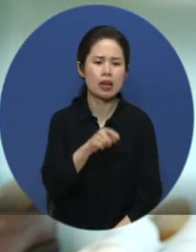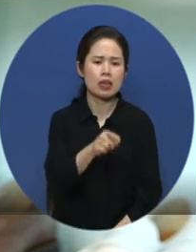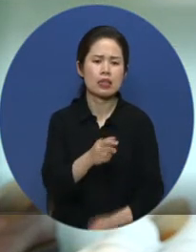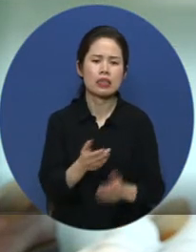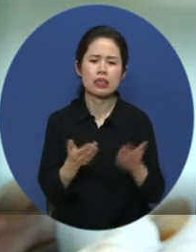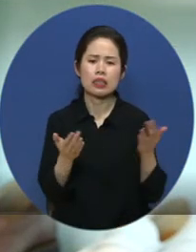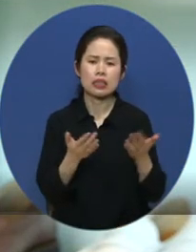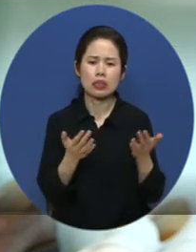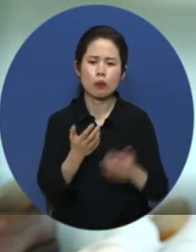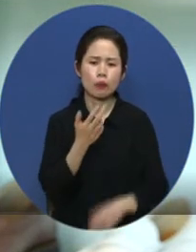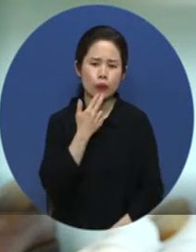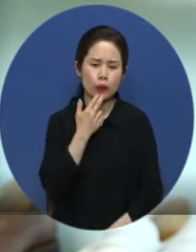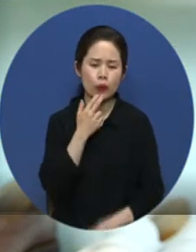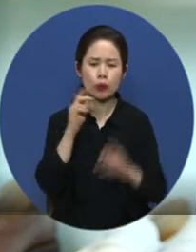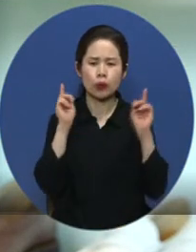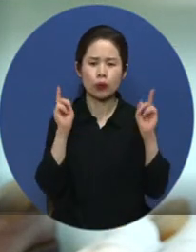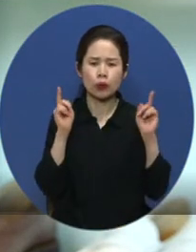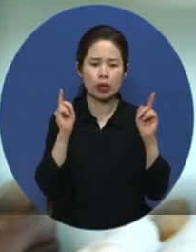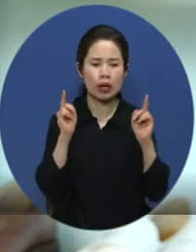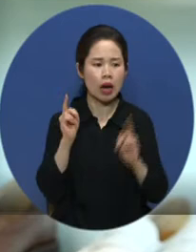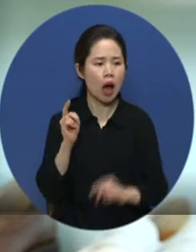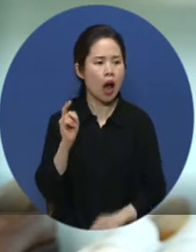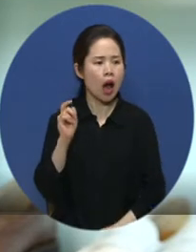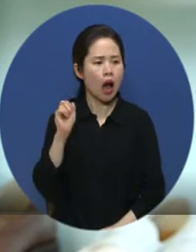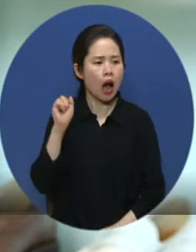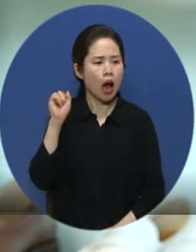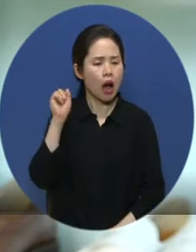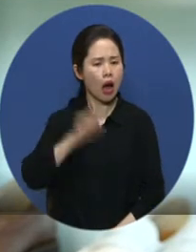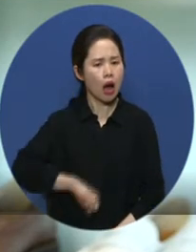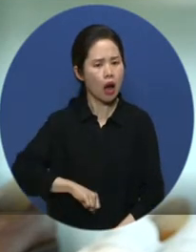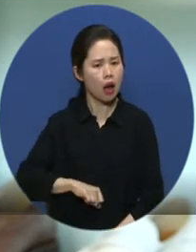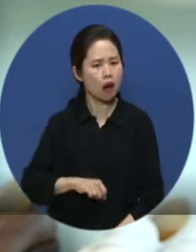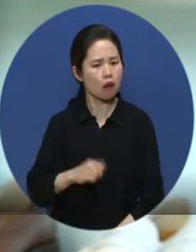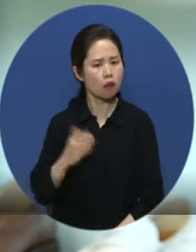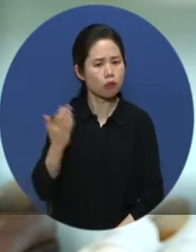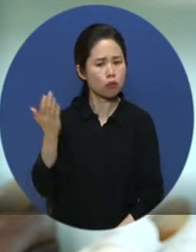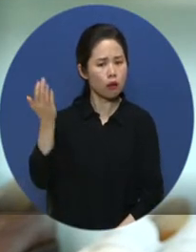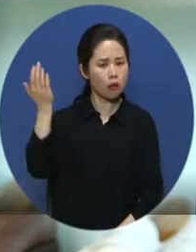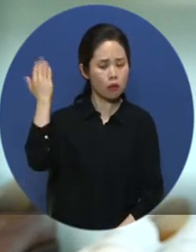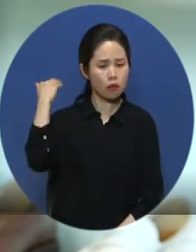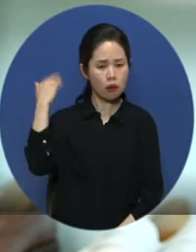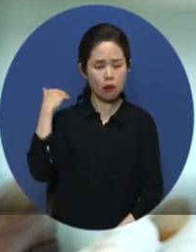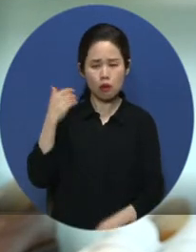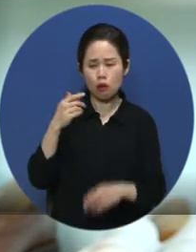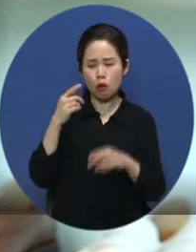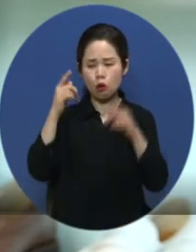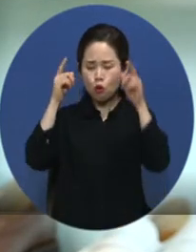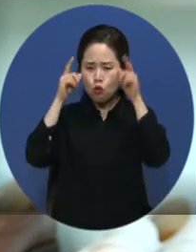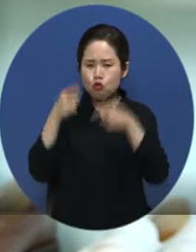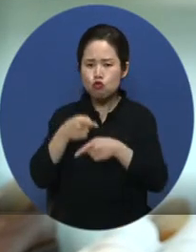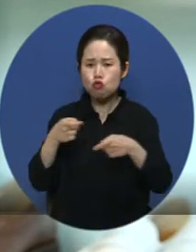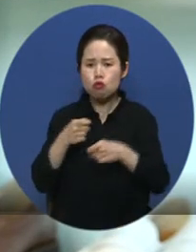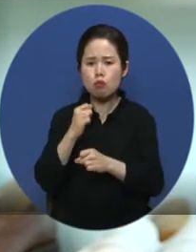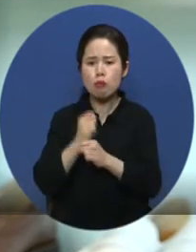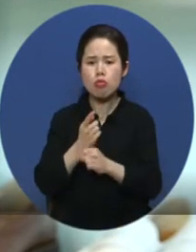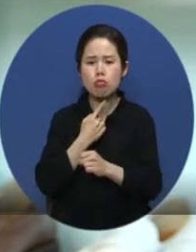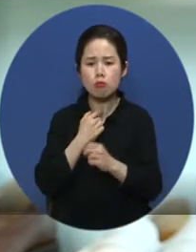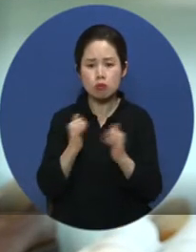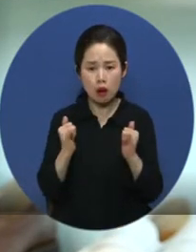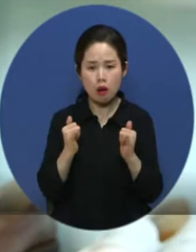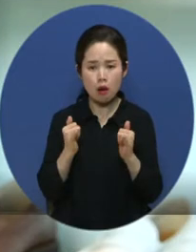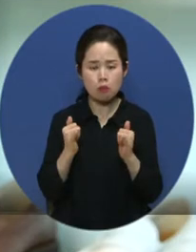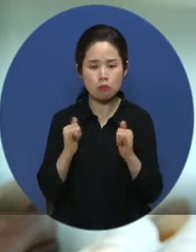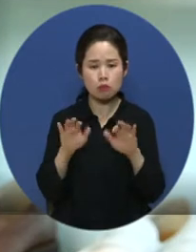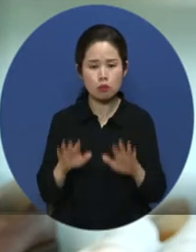갖고 있지 않다라는 것을 그때 발견한 거예요. 그럼 그 옛날에 구두 만들던 분들은 다 어떻게 됐느냐?